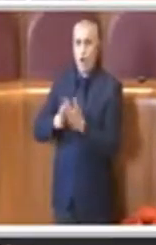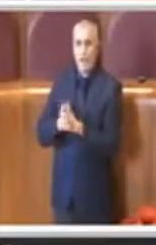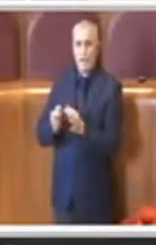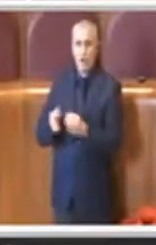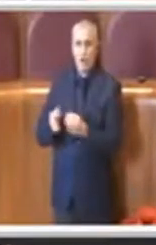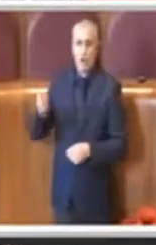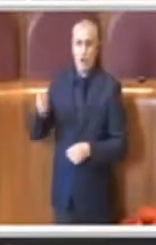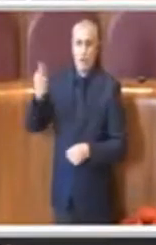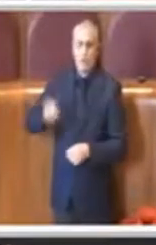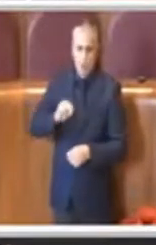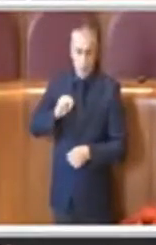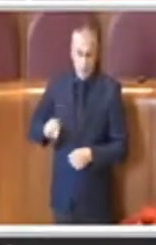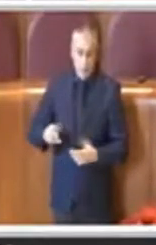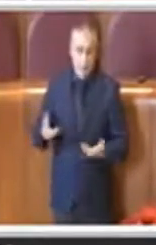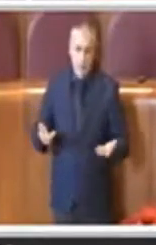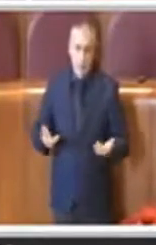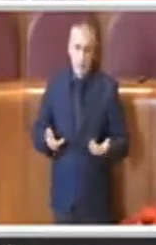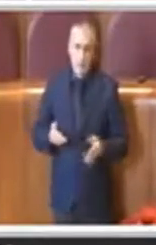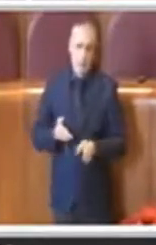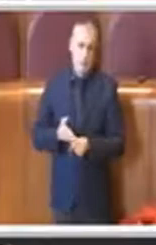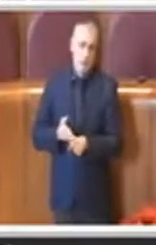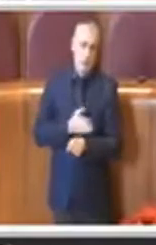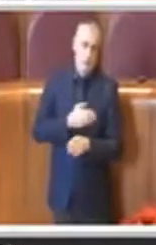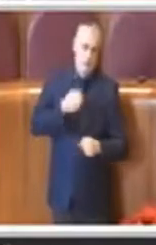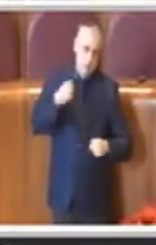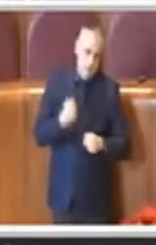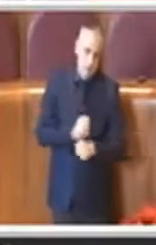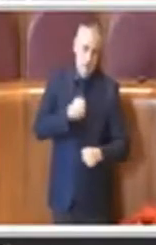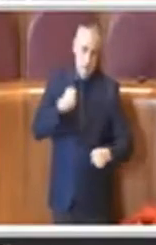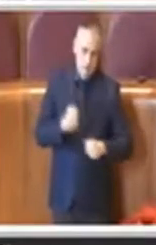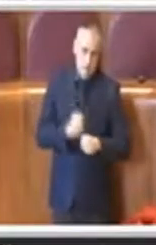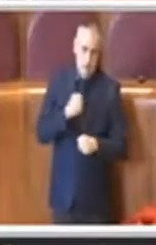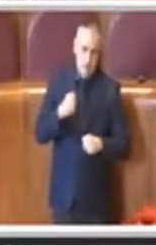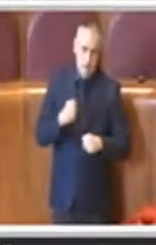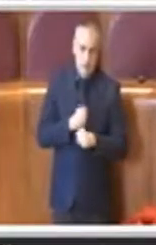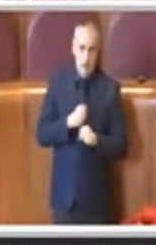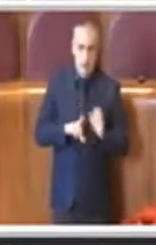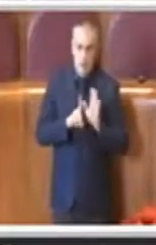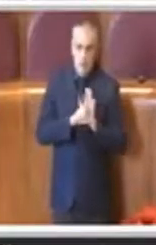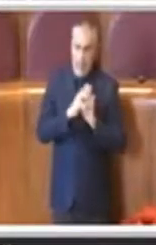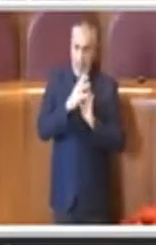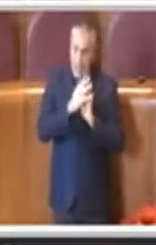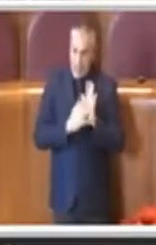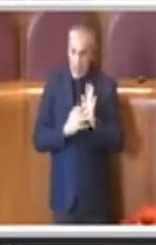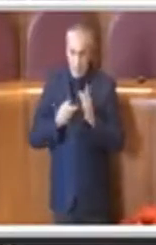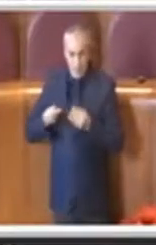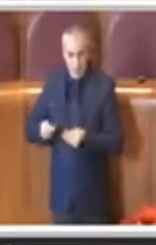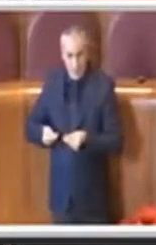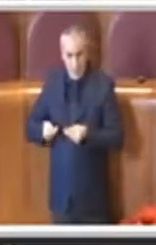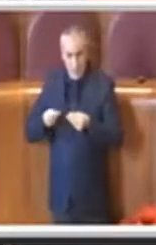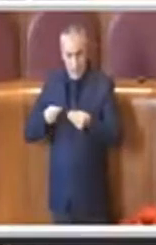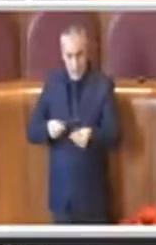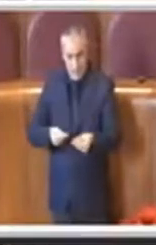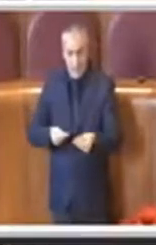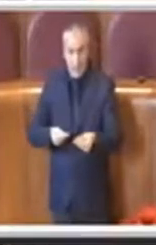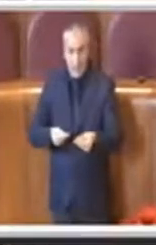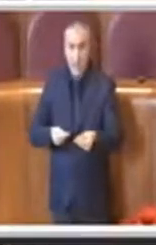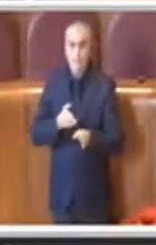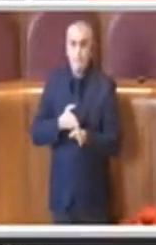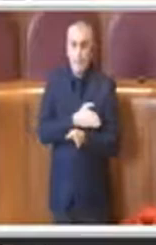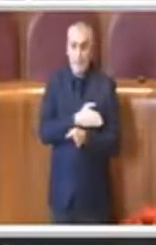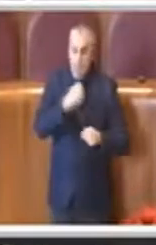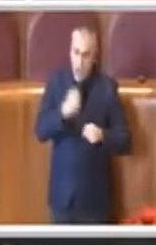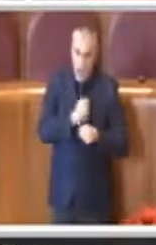Quindi sicuramente il lavoro che ci porta a queste delibere va diciamo